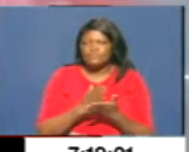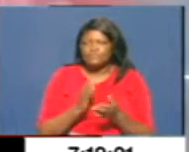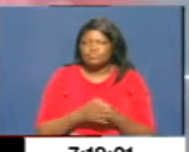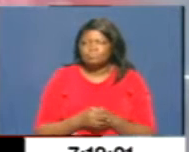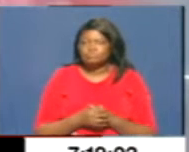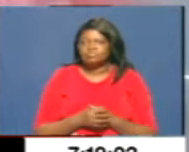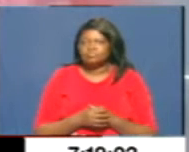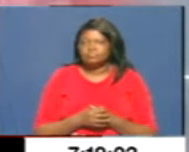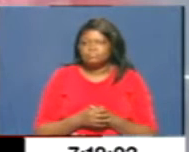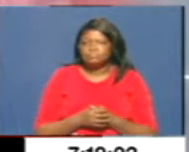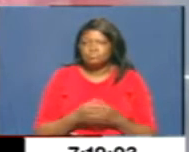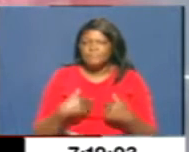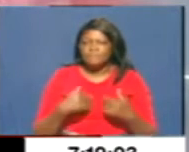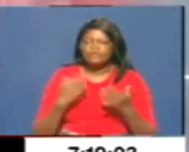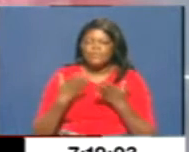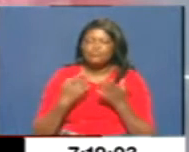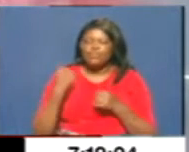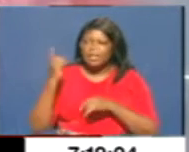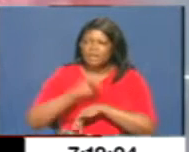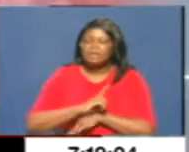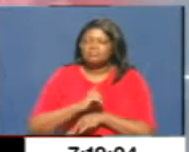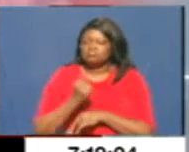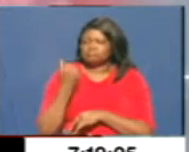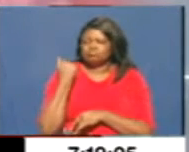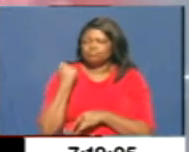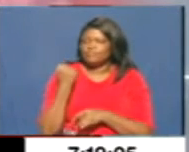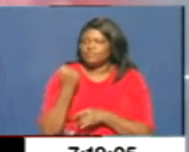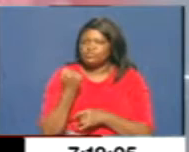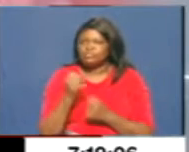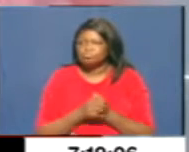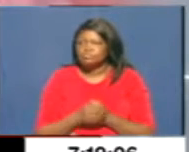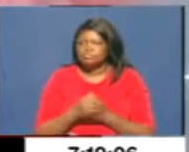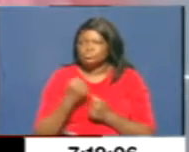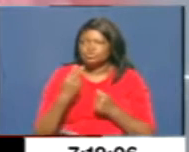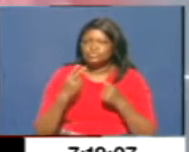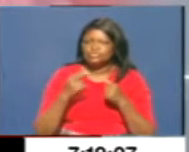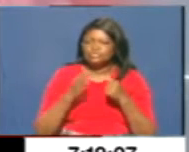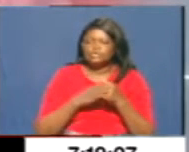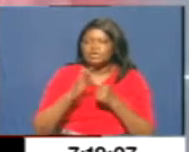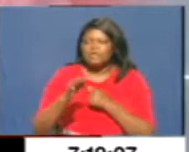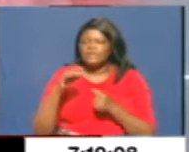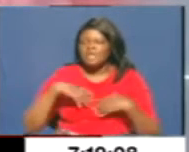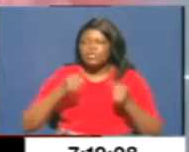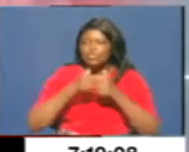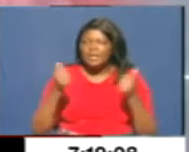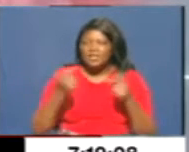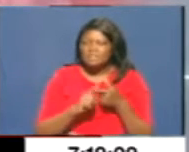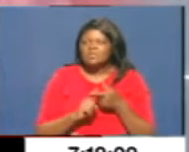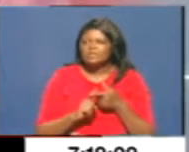1,251,248. Katika muda wa siku moja iliyopita, wagonjwa 293 wamepona na kufikisha